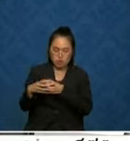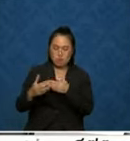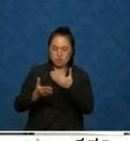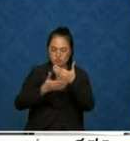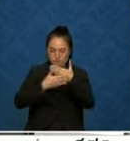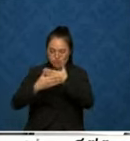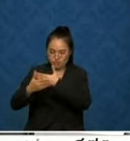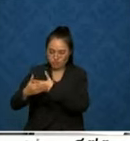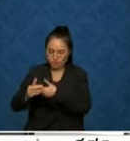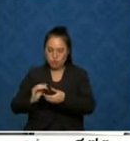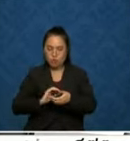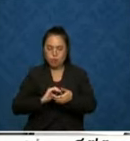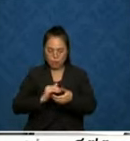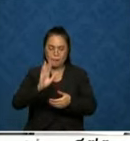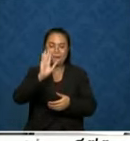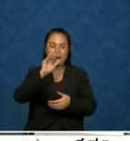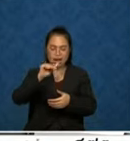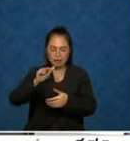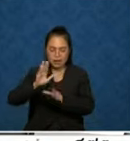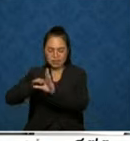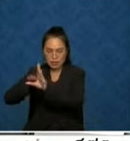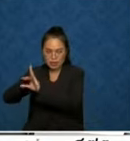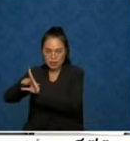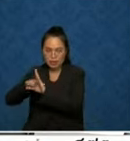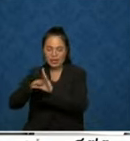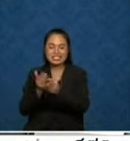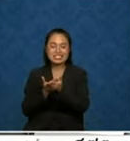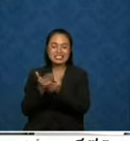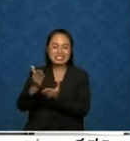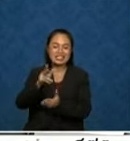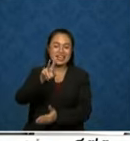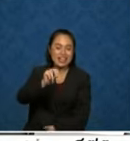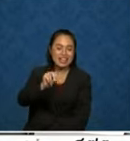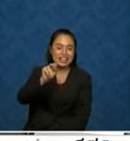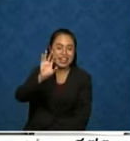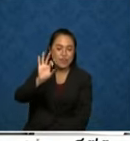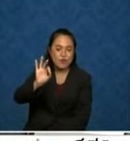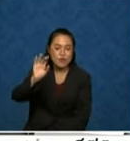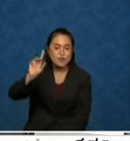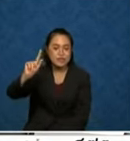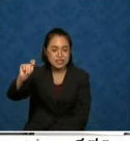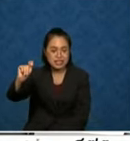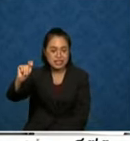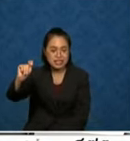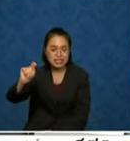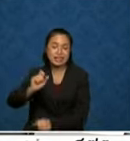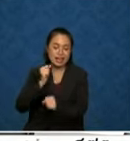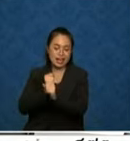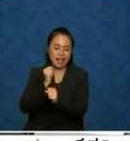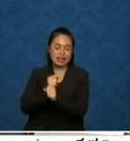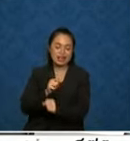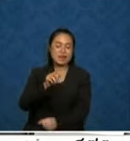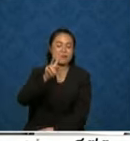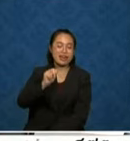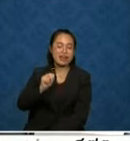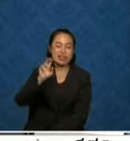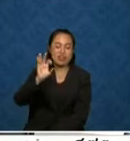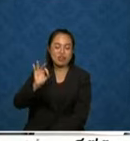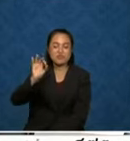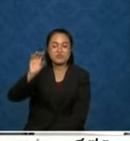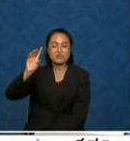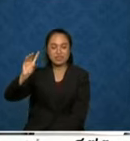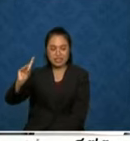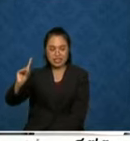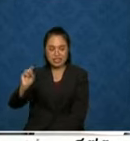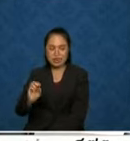นในการซื้อ NFT นะครับซึ่งการทำ NFT เนี่ยครับผ่านระบบบล็อกเชนแล้ว